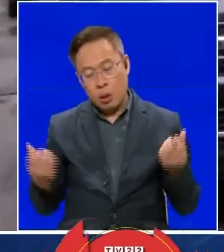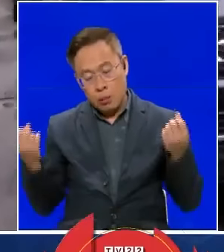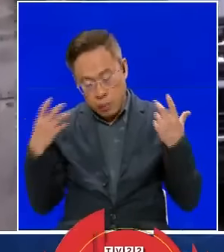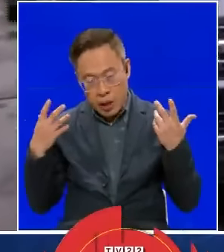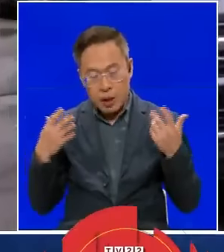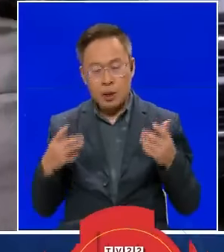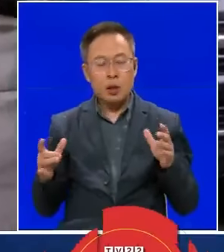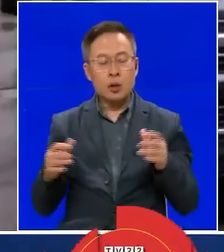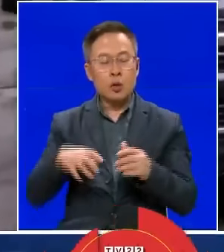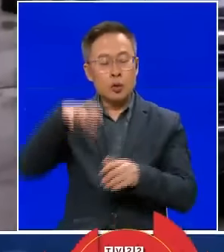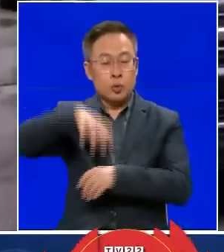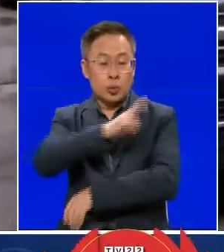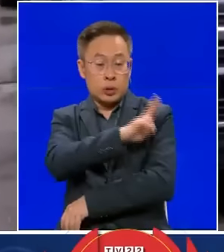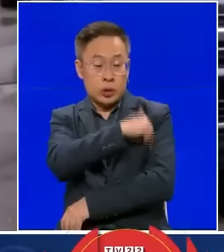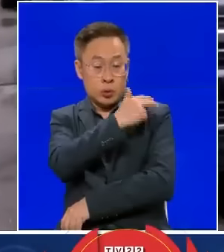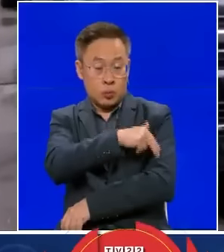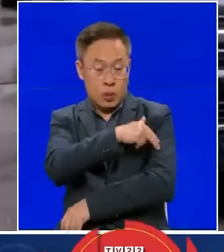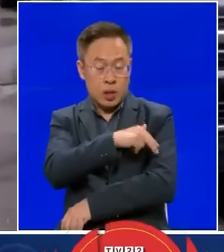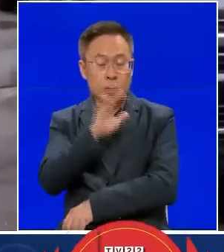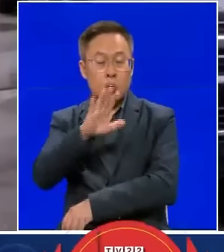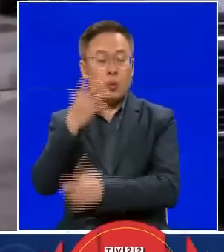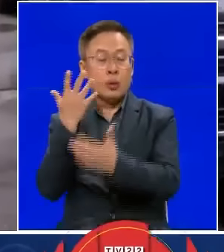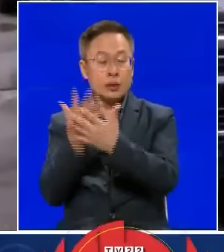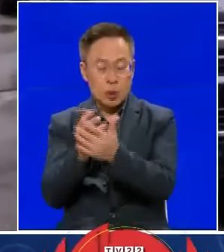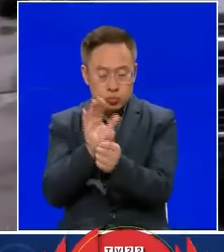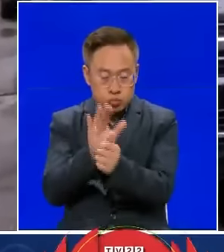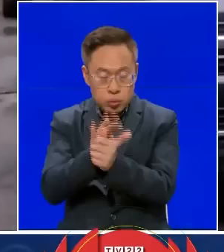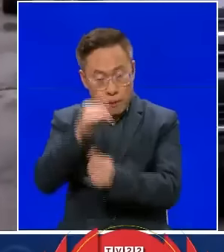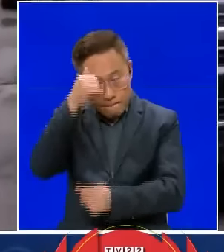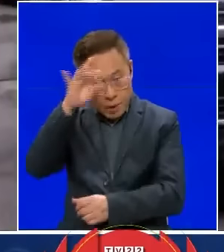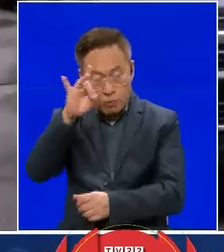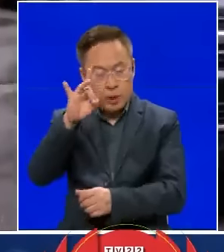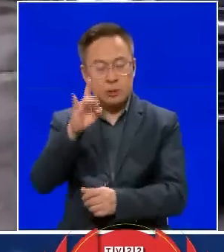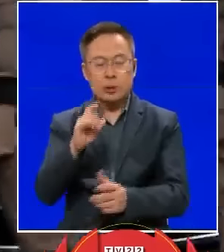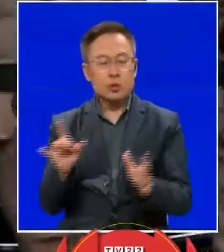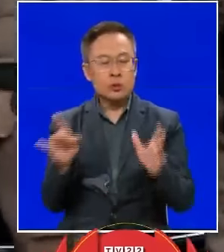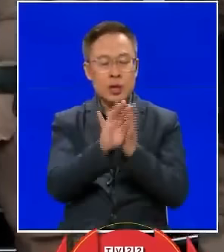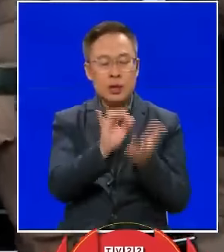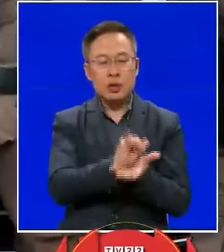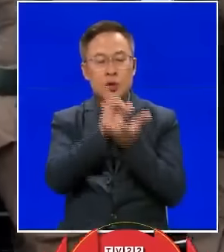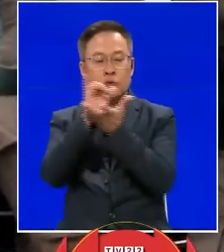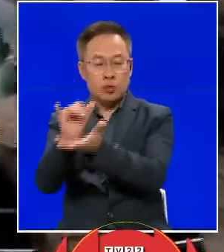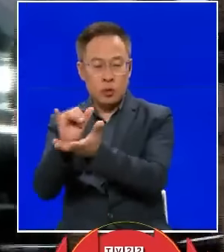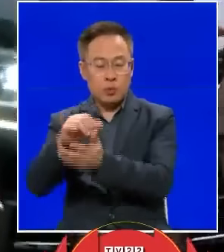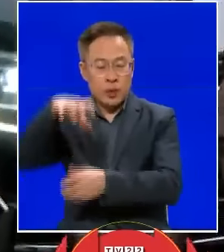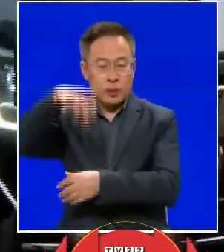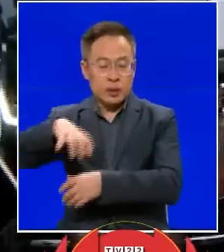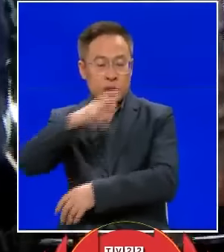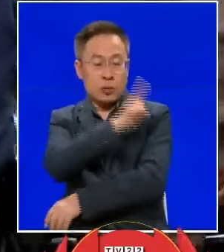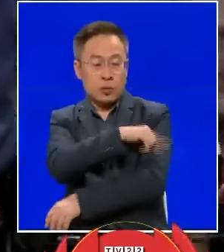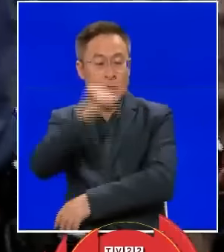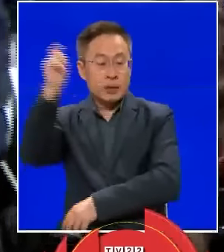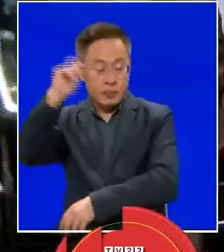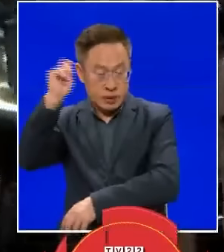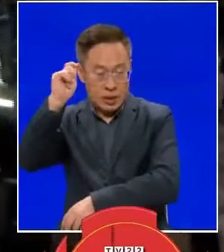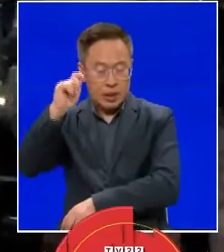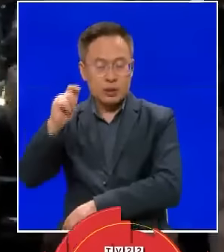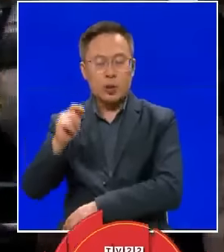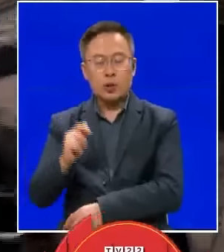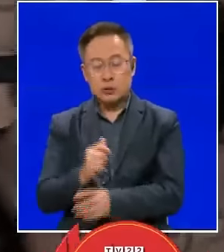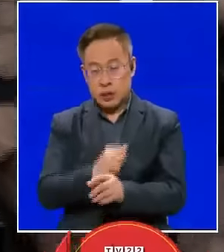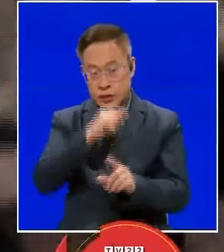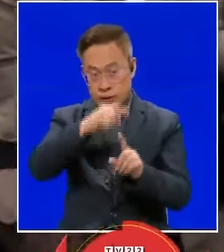โรงพยาบาลธรรมศาสตร์พอตอนหลังวันที่ 4เมษายนคุณหมอมีหนังสือขอส่งตัวกลับมารักษาตัวเพราะ